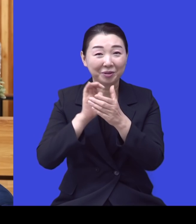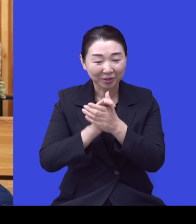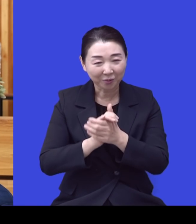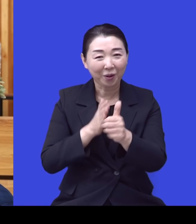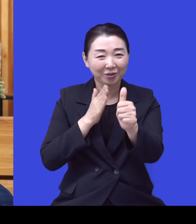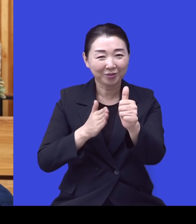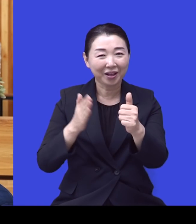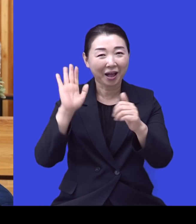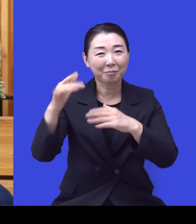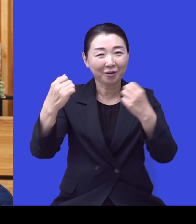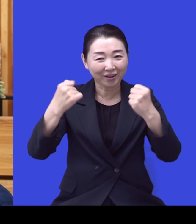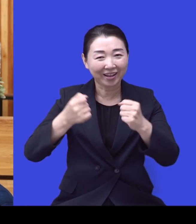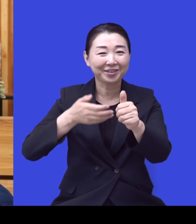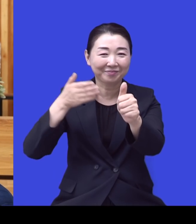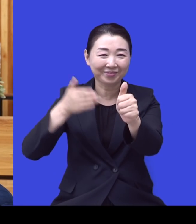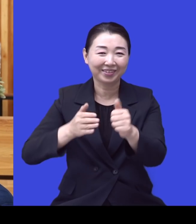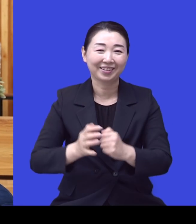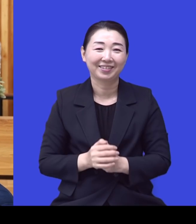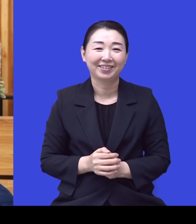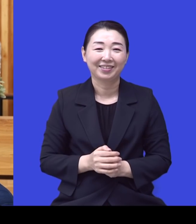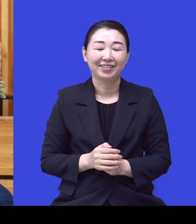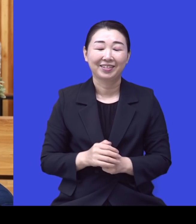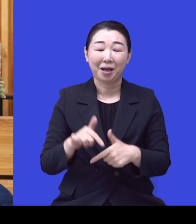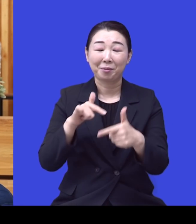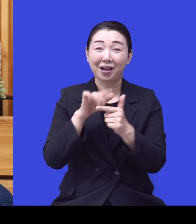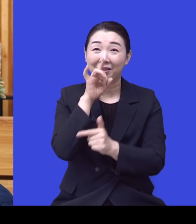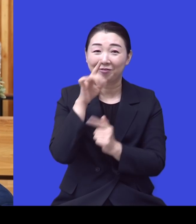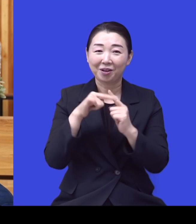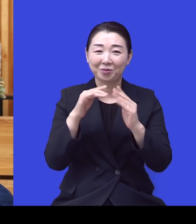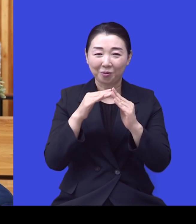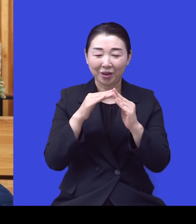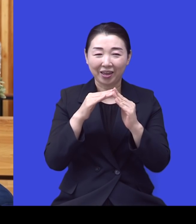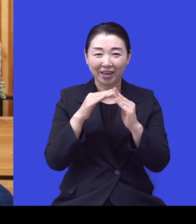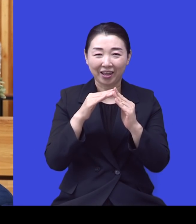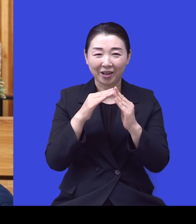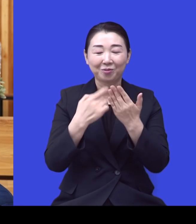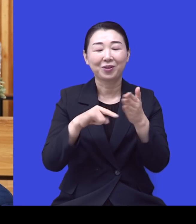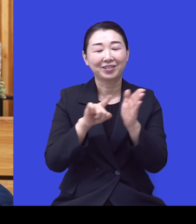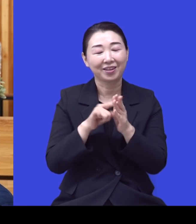더 건강하시길 바라겠고요. 앞으로 강남중앙교회 목회 위해서 저희도 열심히